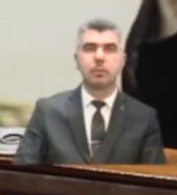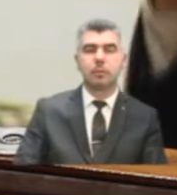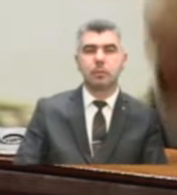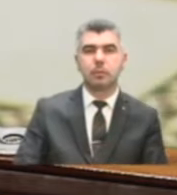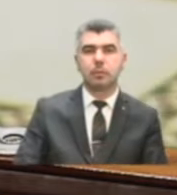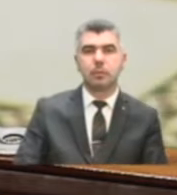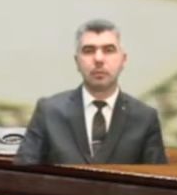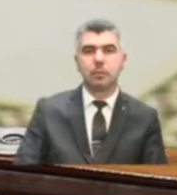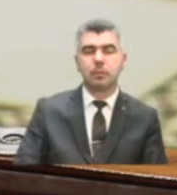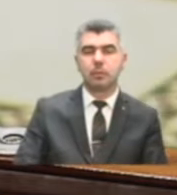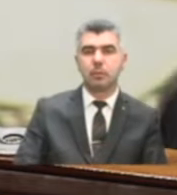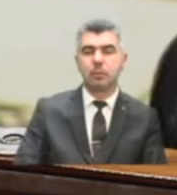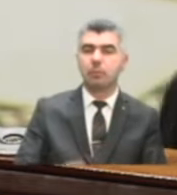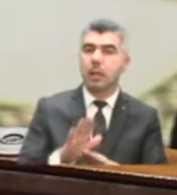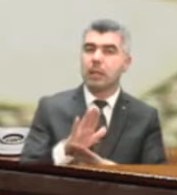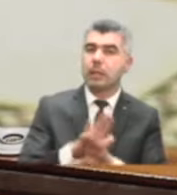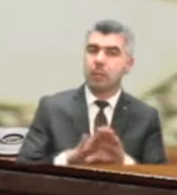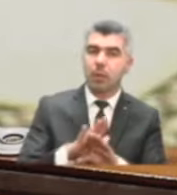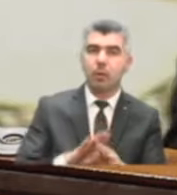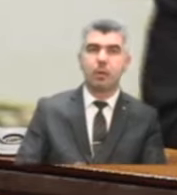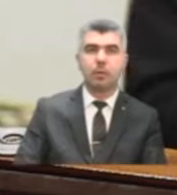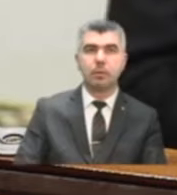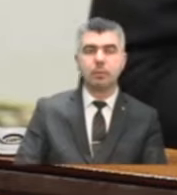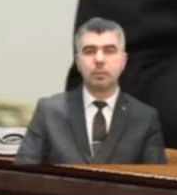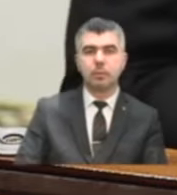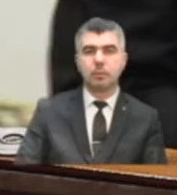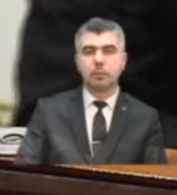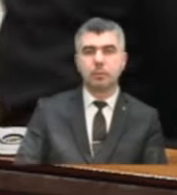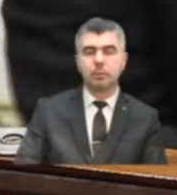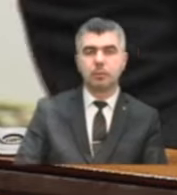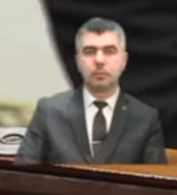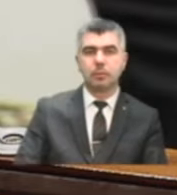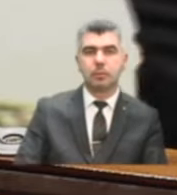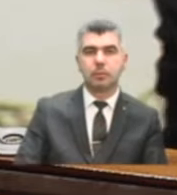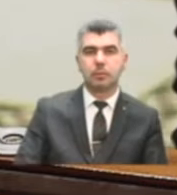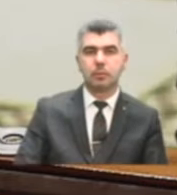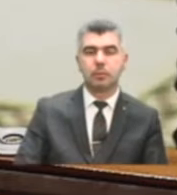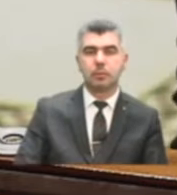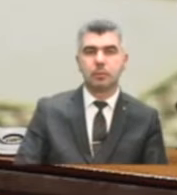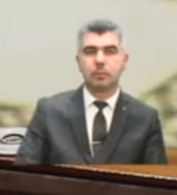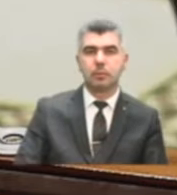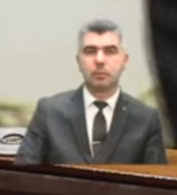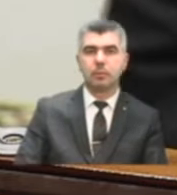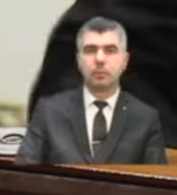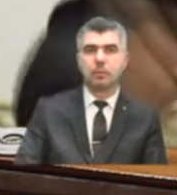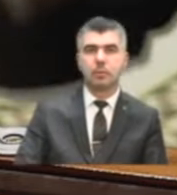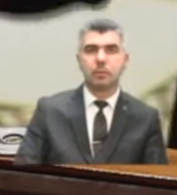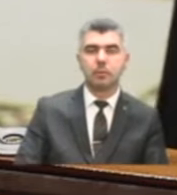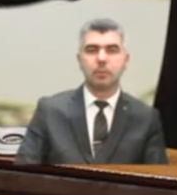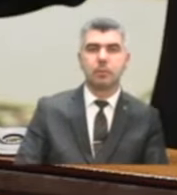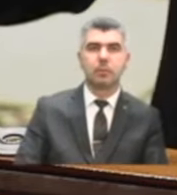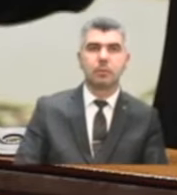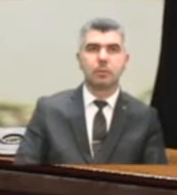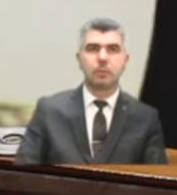اسمح لي يا سي بوانو، اسمح لي يا سي بوانو، اسمح لي يا سي بوانو، اسمح لي يا سي عبد الله، سي عبد الله، سي بوانو اصبر اصبر، احنا